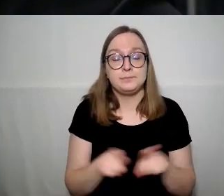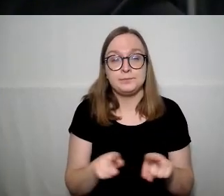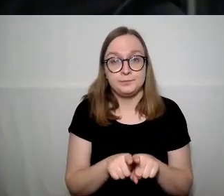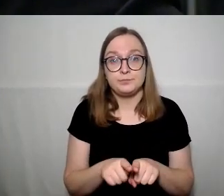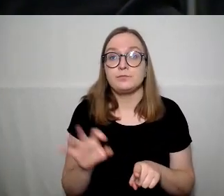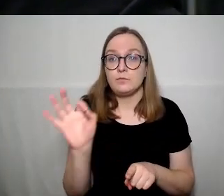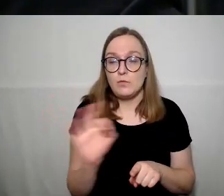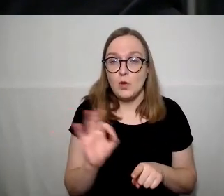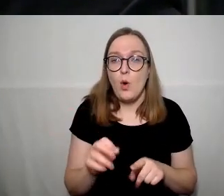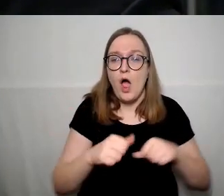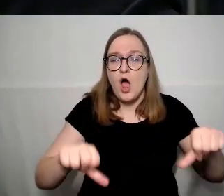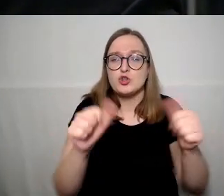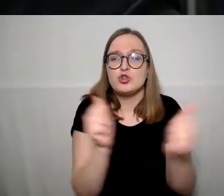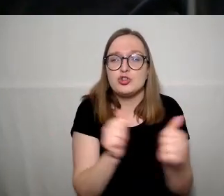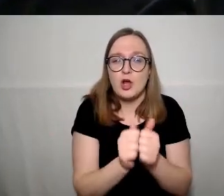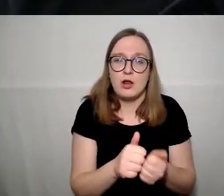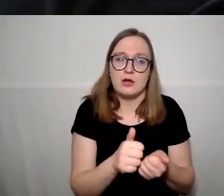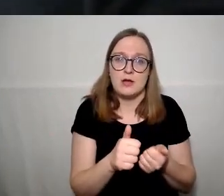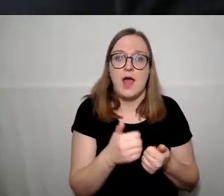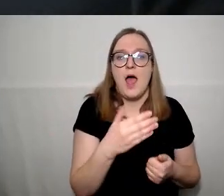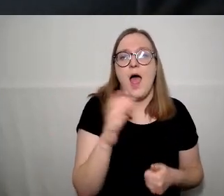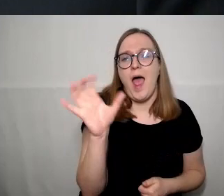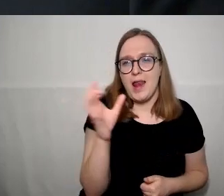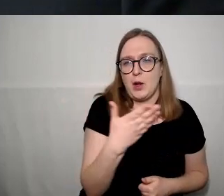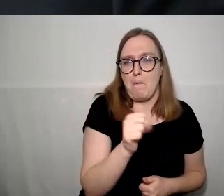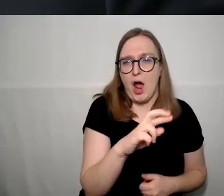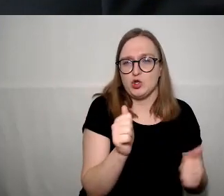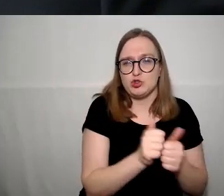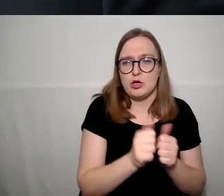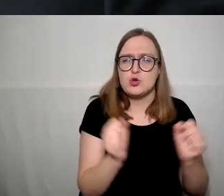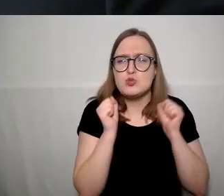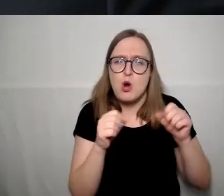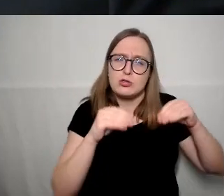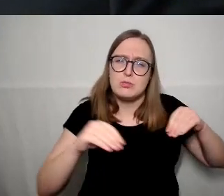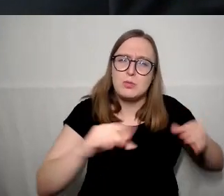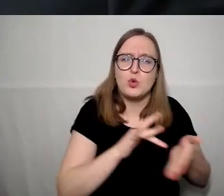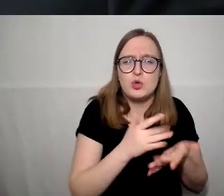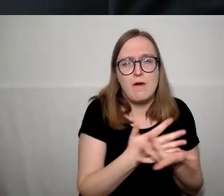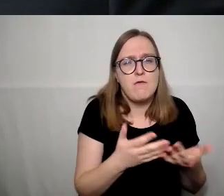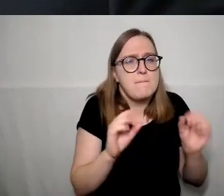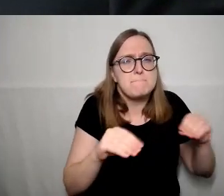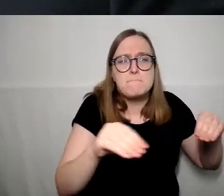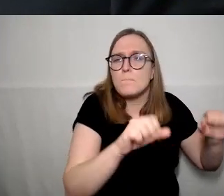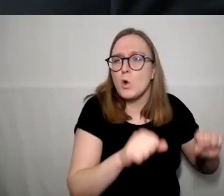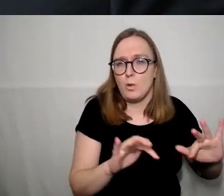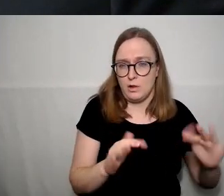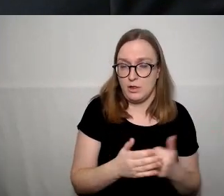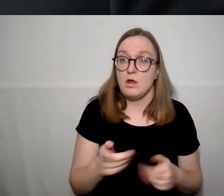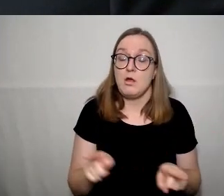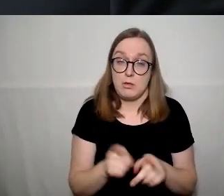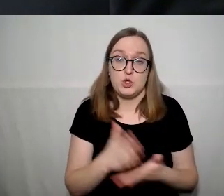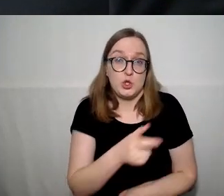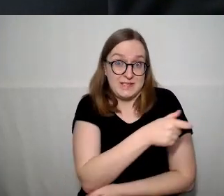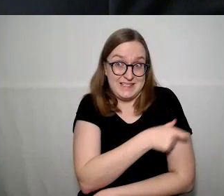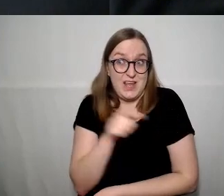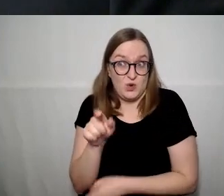įveiklinimo Elektrėnų Mario, ne, tai taip pat yra parengtas seninijos